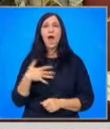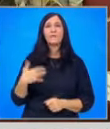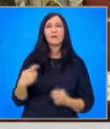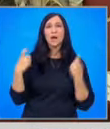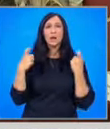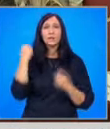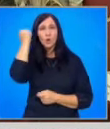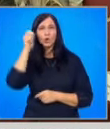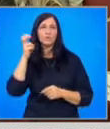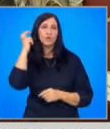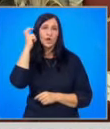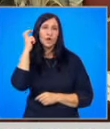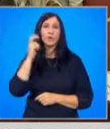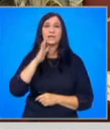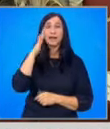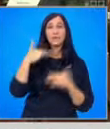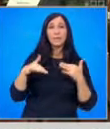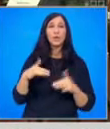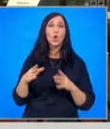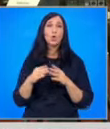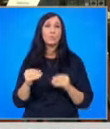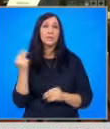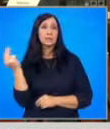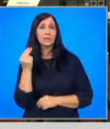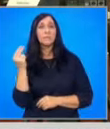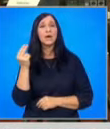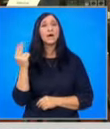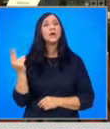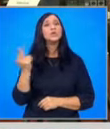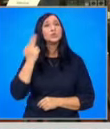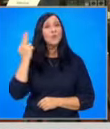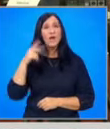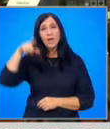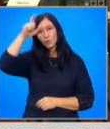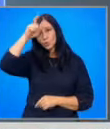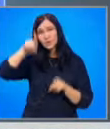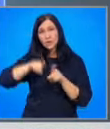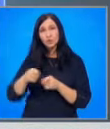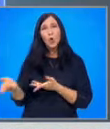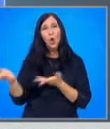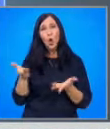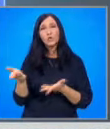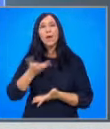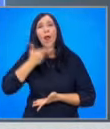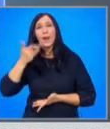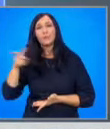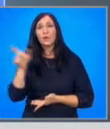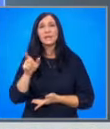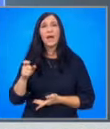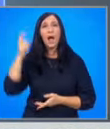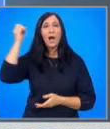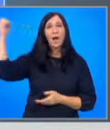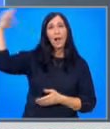Косово, Черна гора, Северна Македония, Румъния, Сърбия, Словения и Турция, както и гост-лектори от Италия,